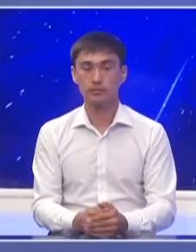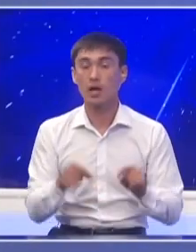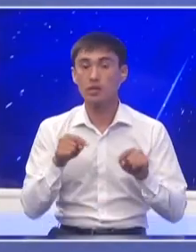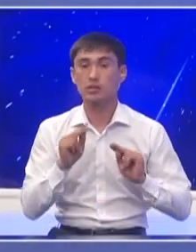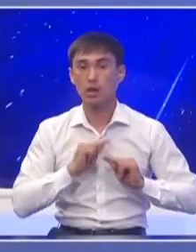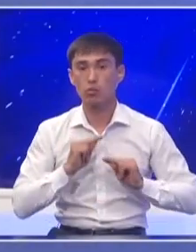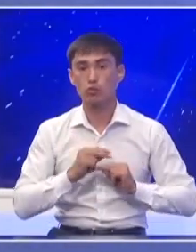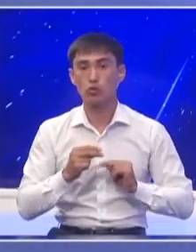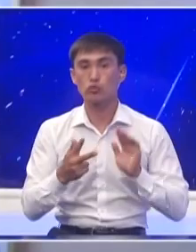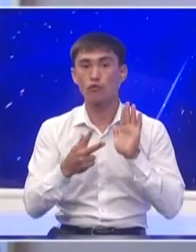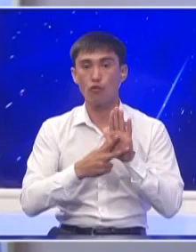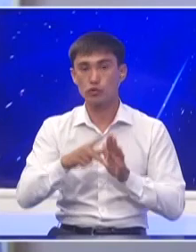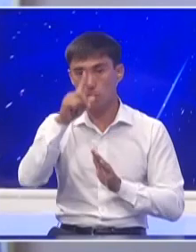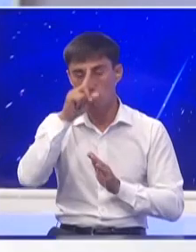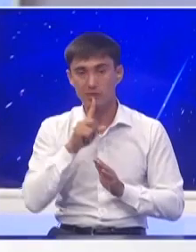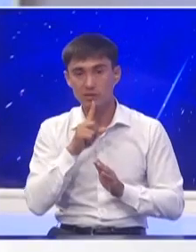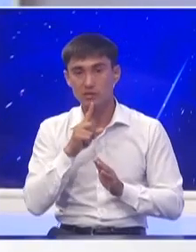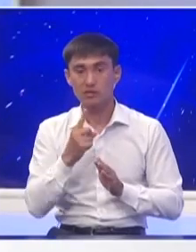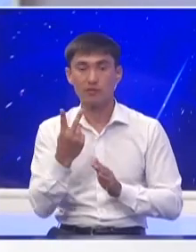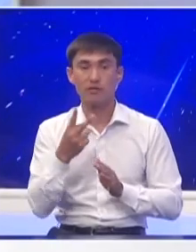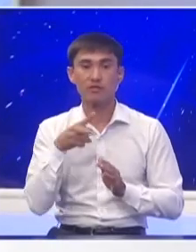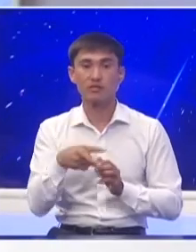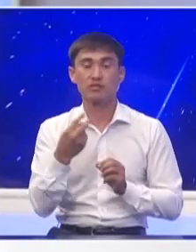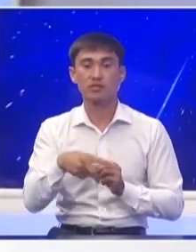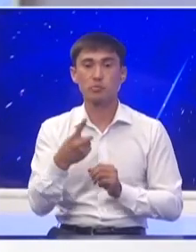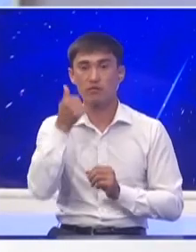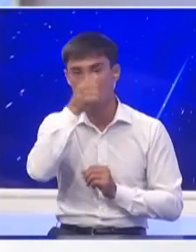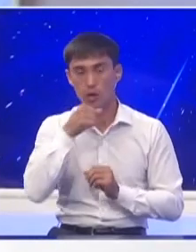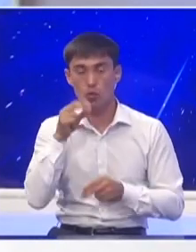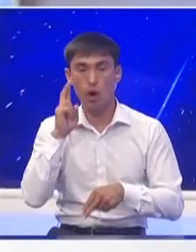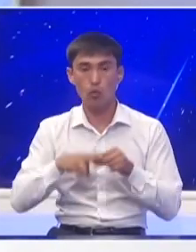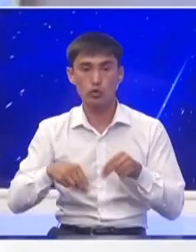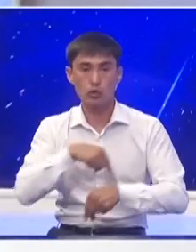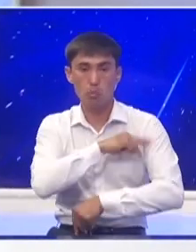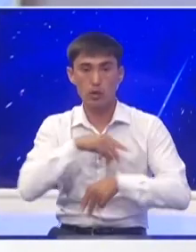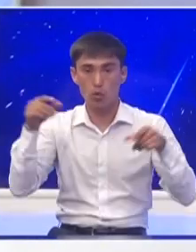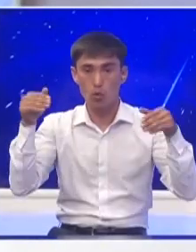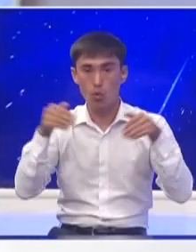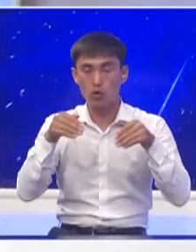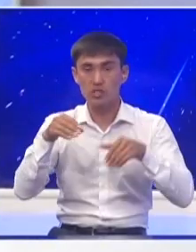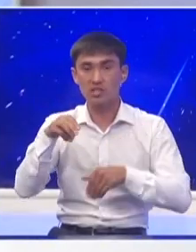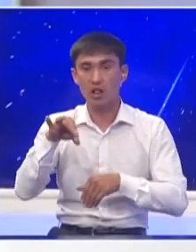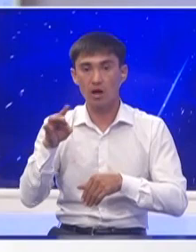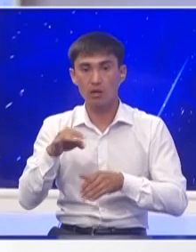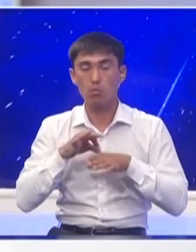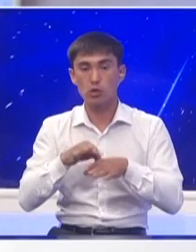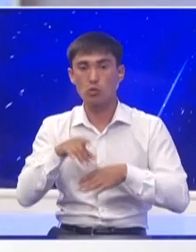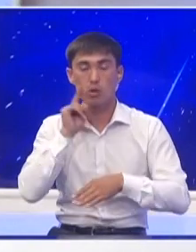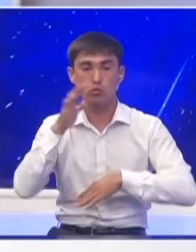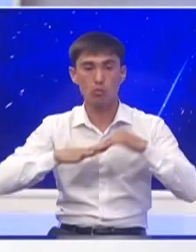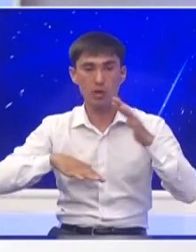Здесь я работаю почти уже 8 месяцев. В 2021 году окончил медколледж в Талгаре, прошел молодежную